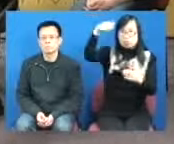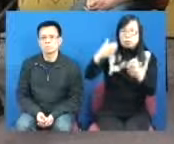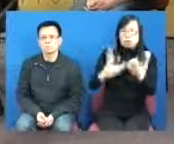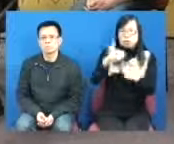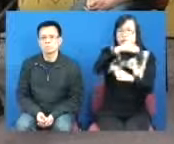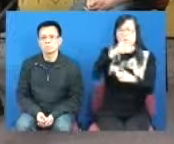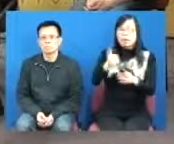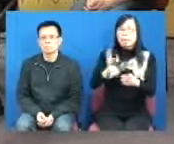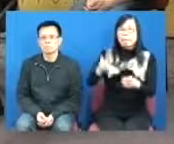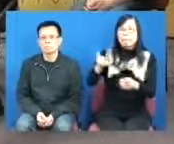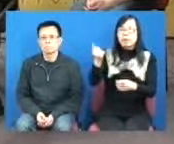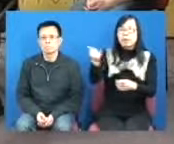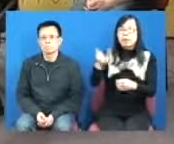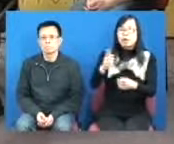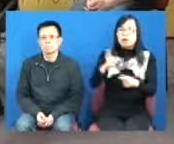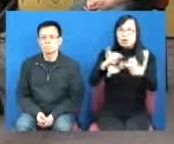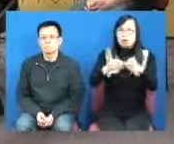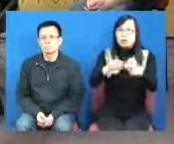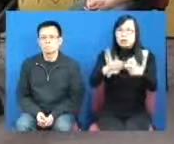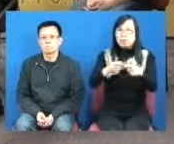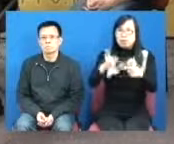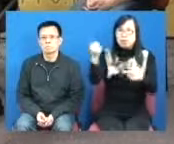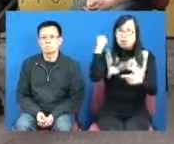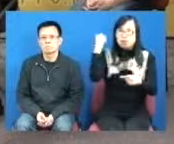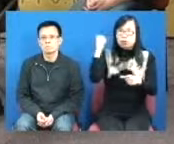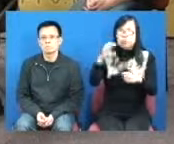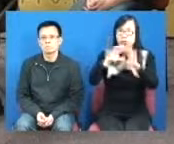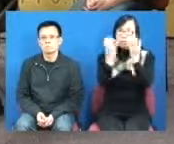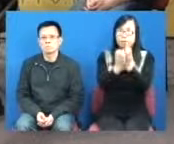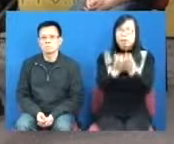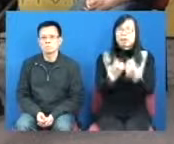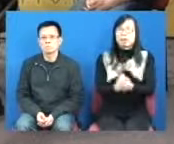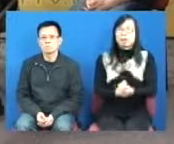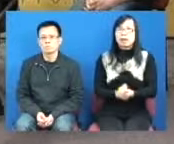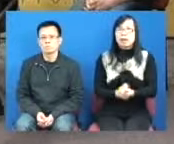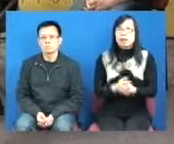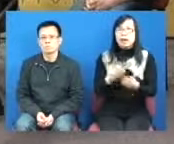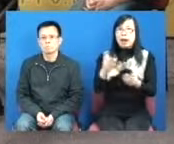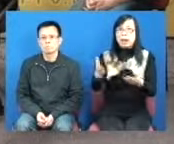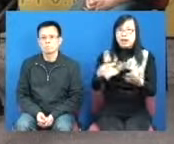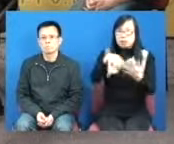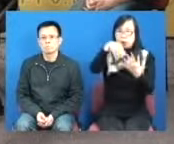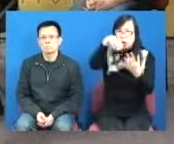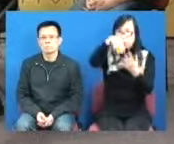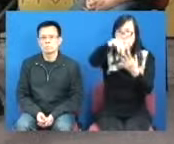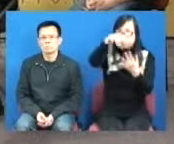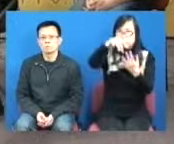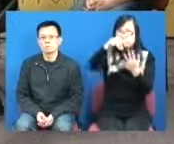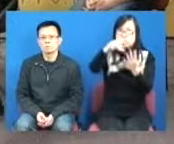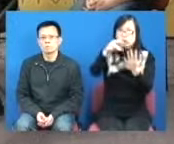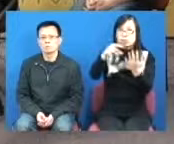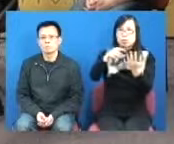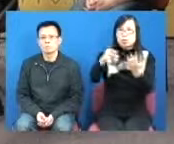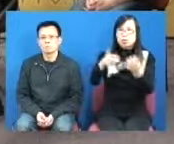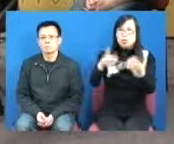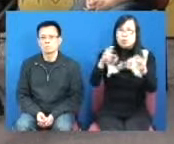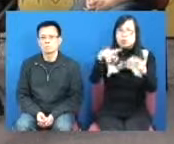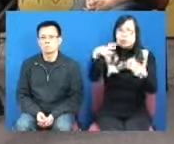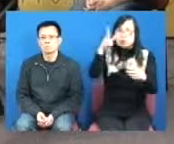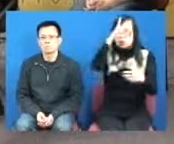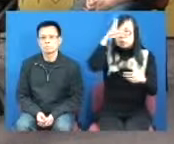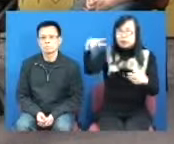席功能組別另外就是五個一直選的議席當年就是這個選委即是選特首的選委